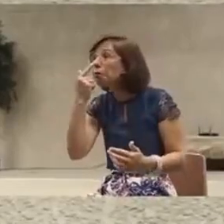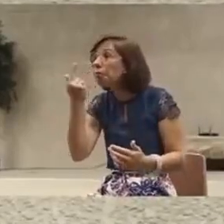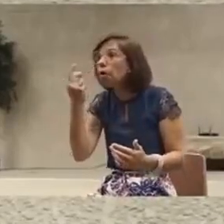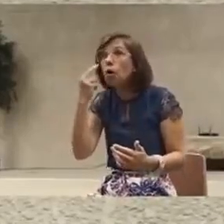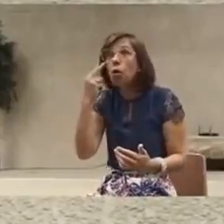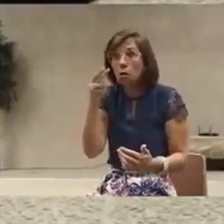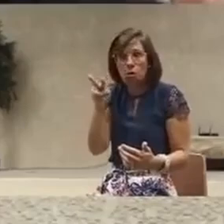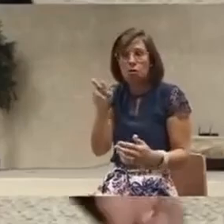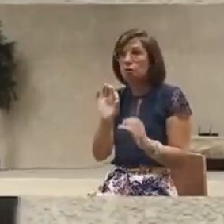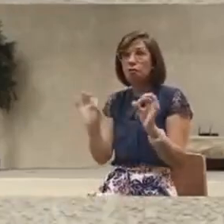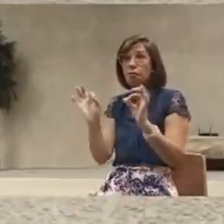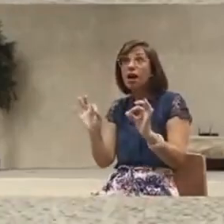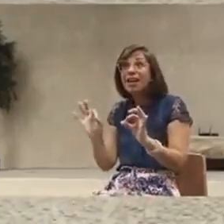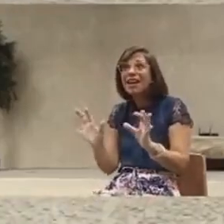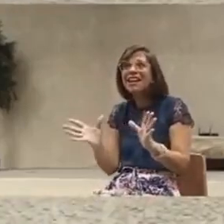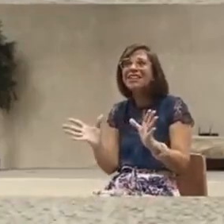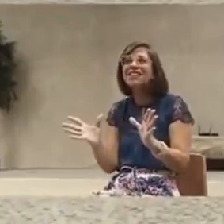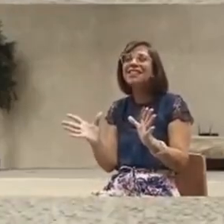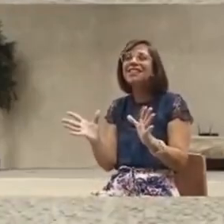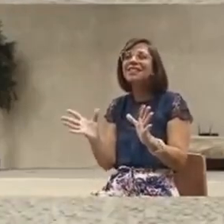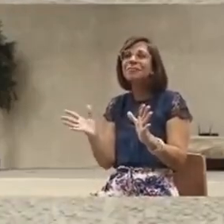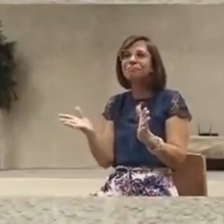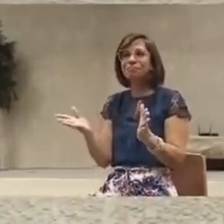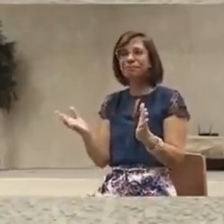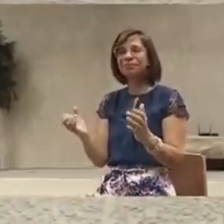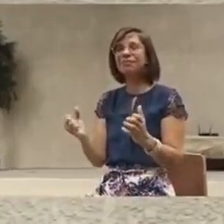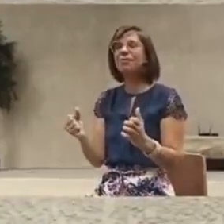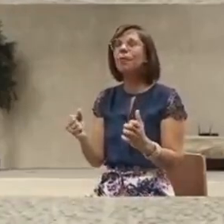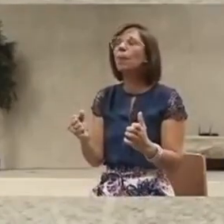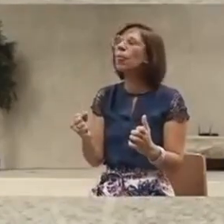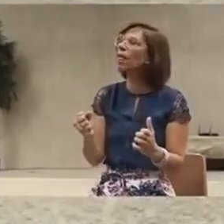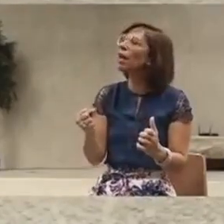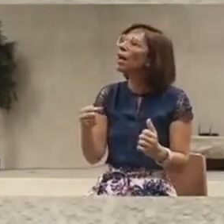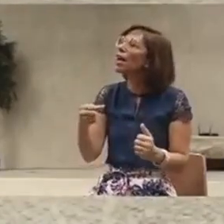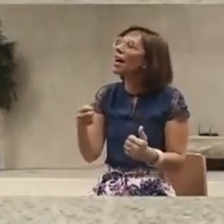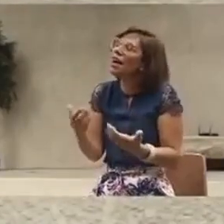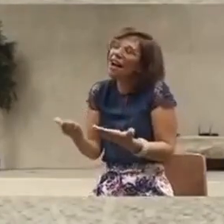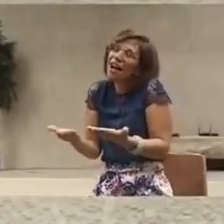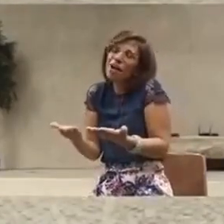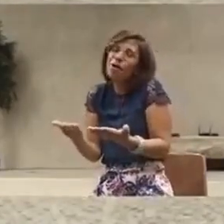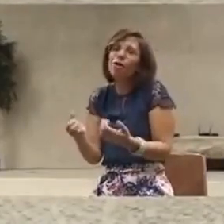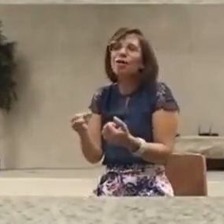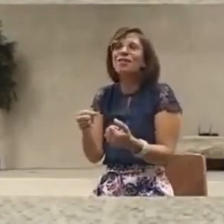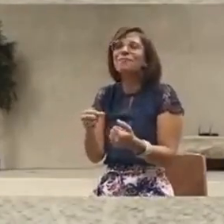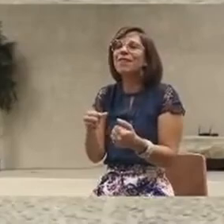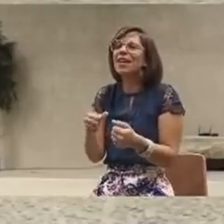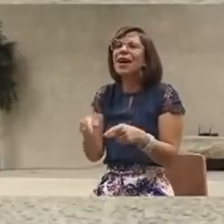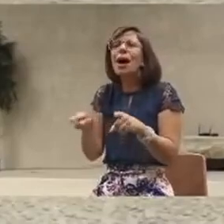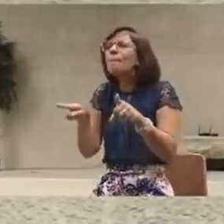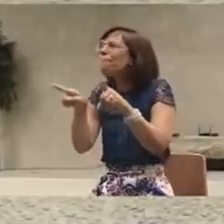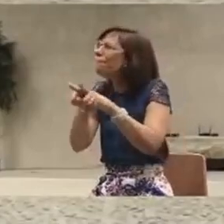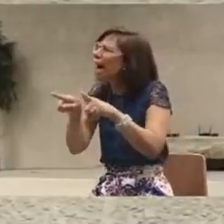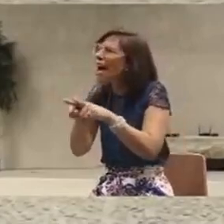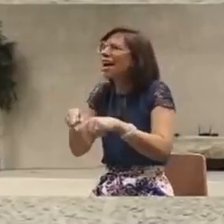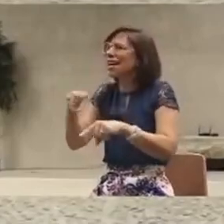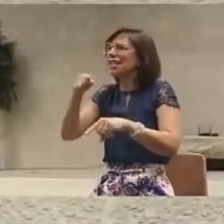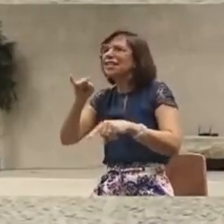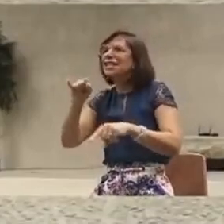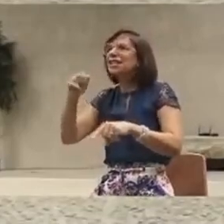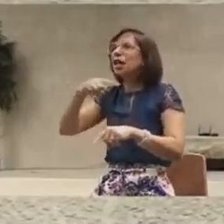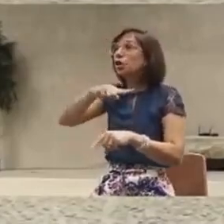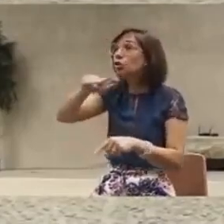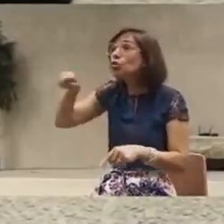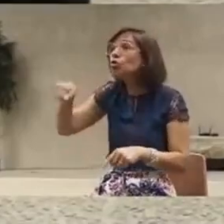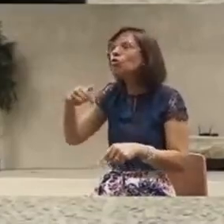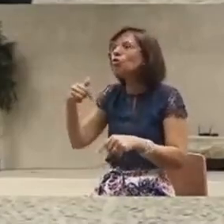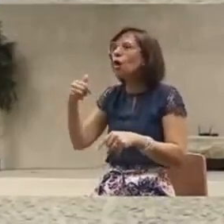Et si on se fie à nos sensations et nos impressions, nous nous trompons. Et la Bible dit que nous ne marchons